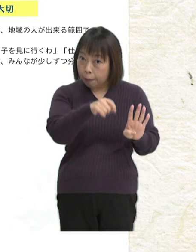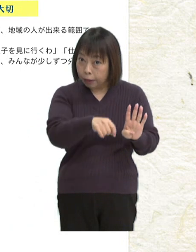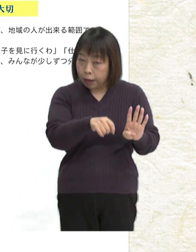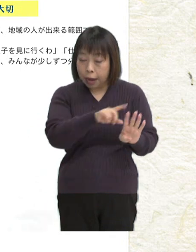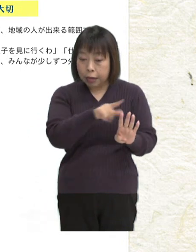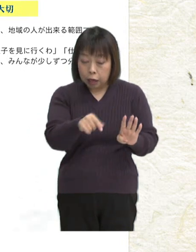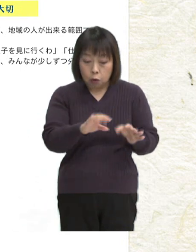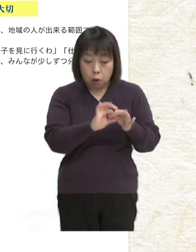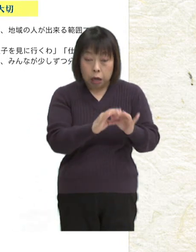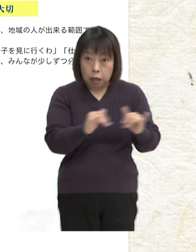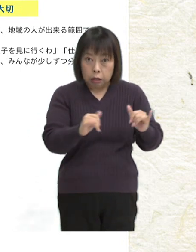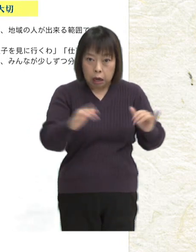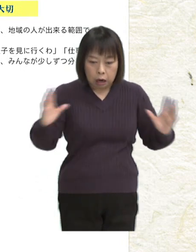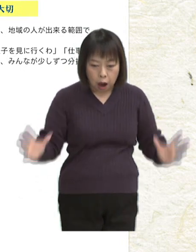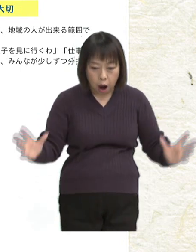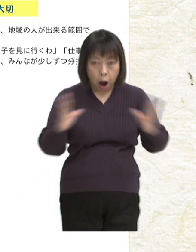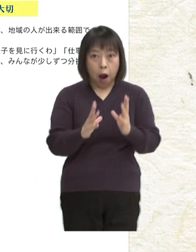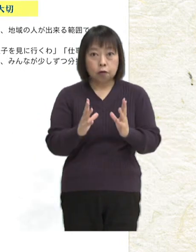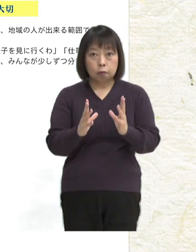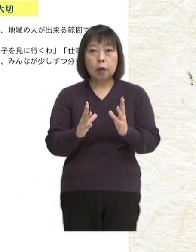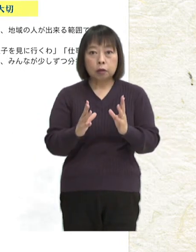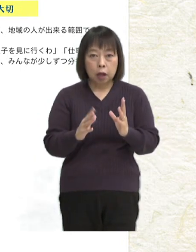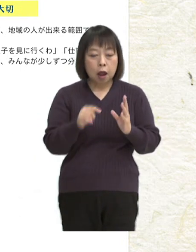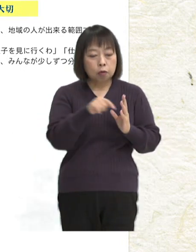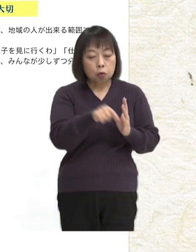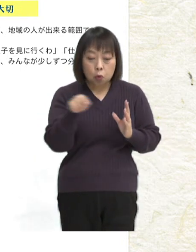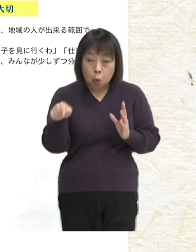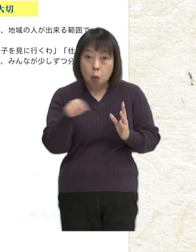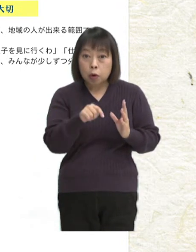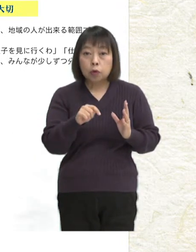どが集まって話し合いをしましょう。